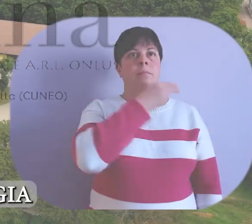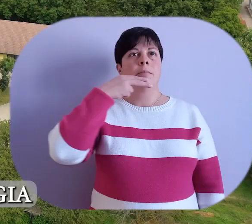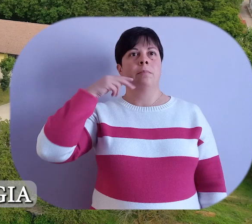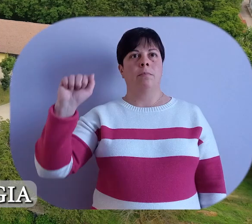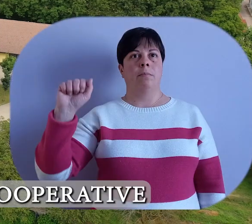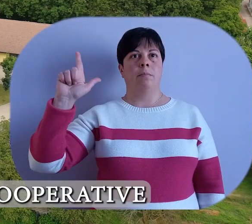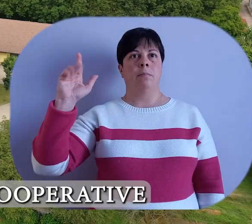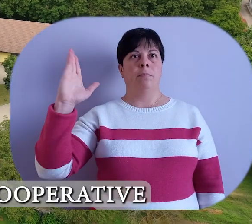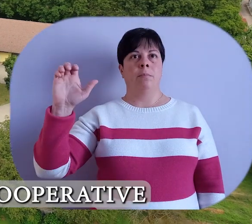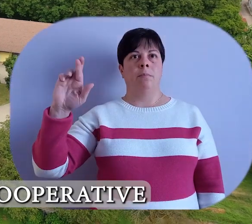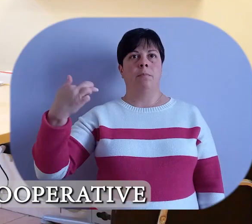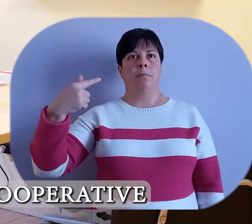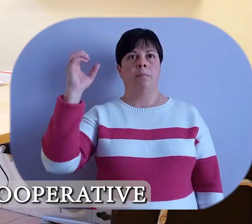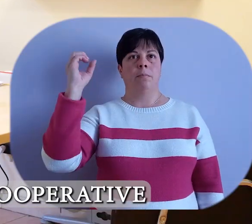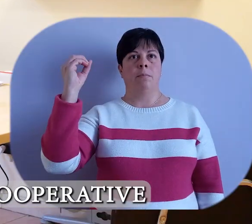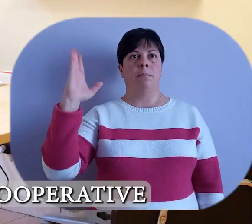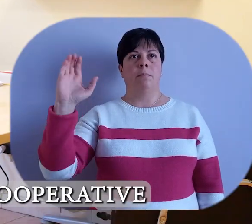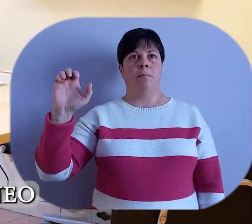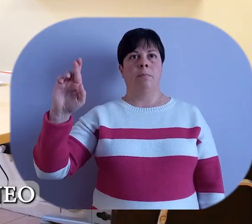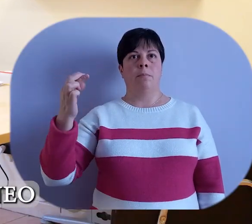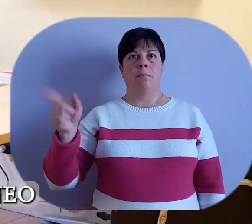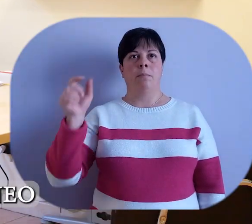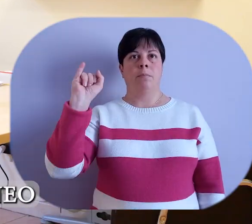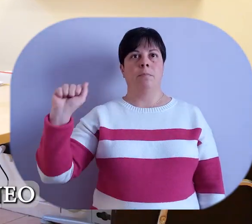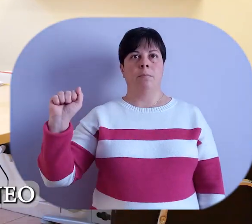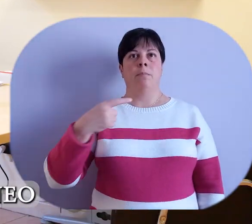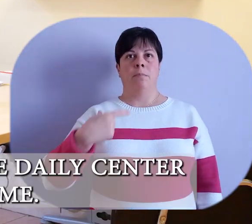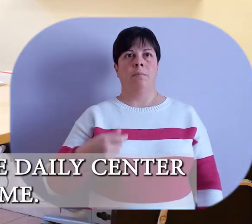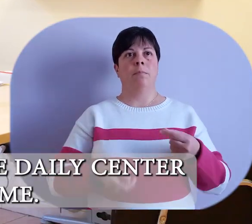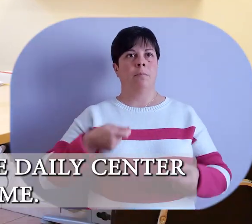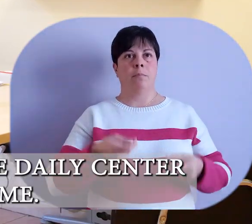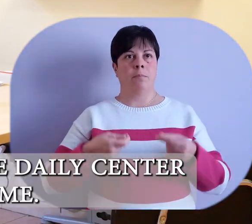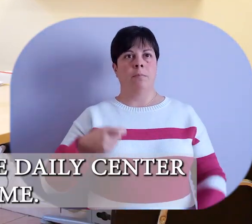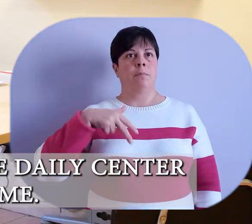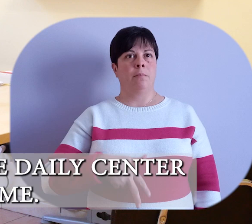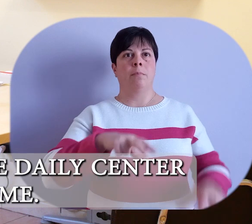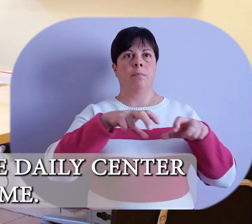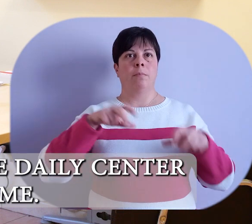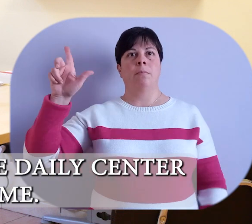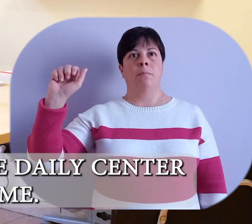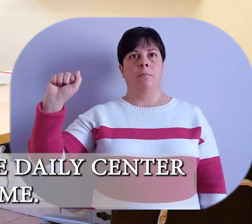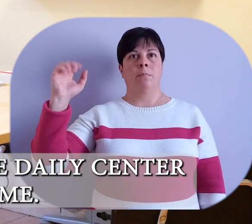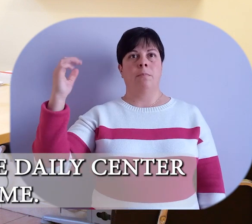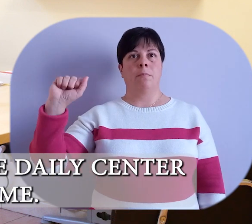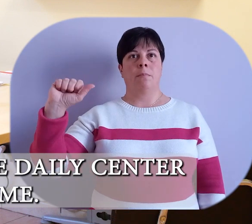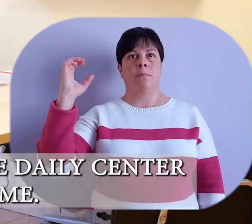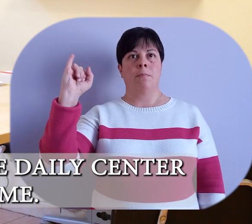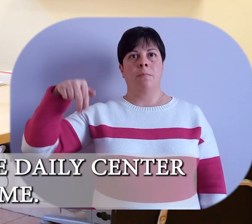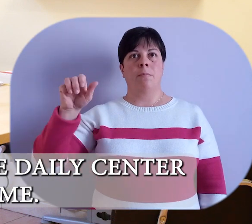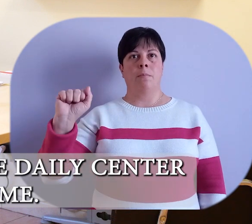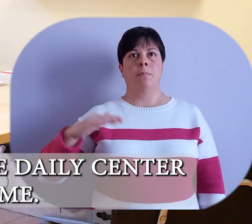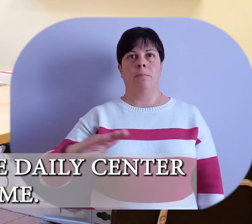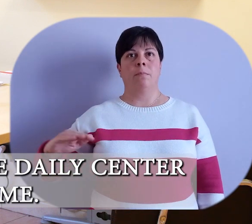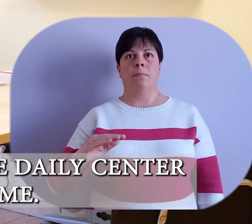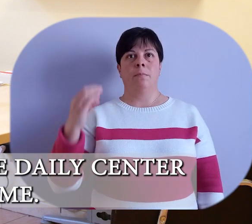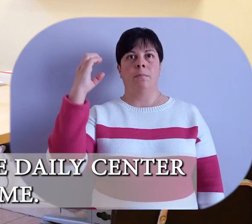Sono Alberto Berge, presidente della cooperativa sociale La Cascina di Cuneo e responsabile dell'omonimo centro